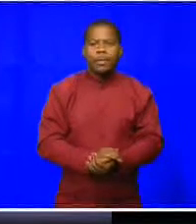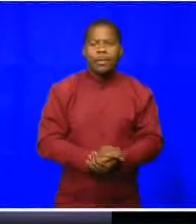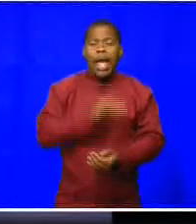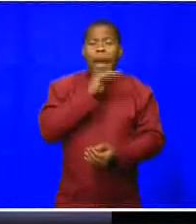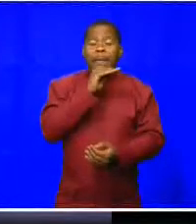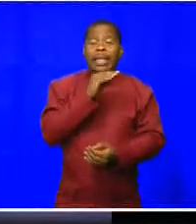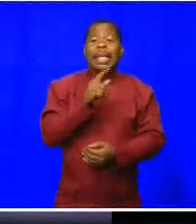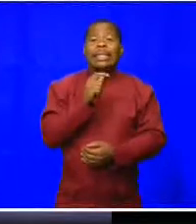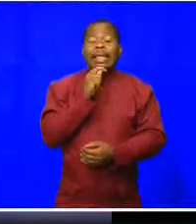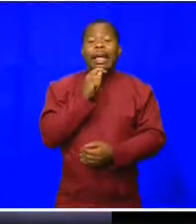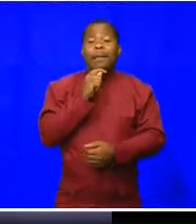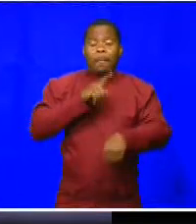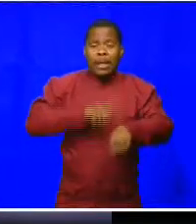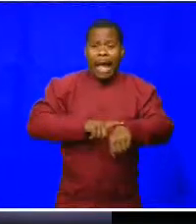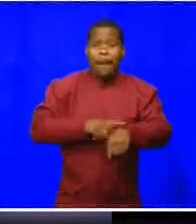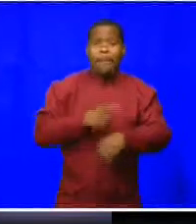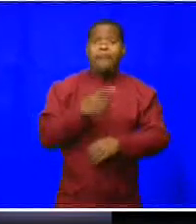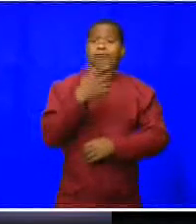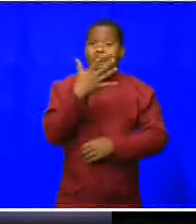ekuseni.